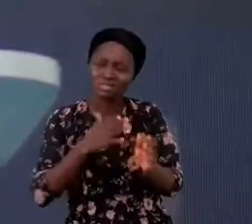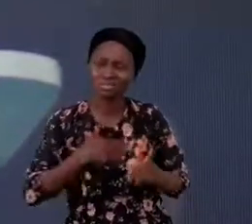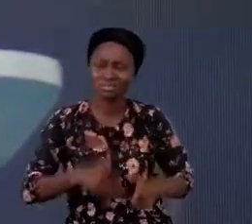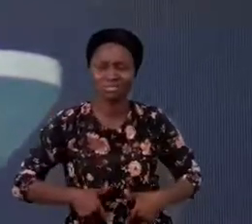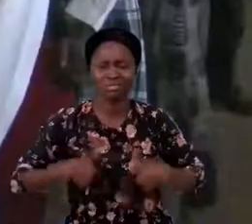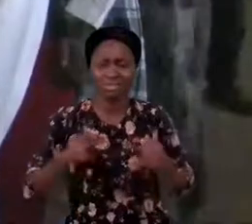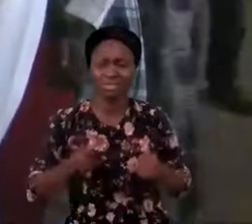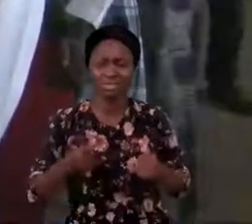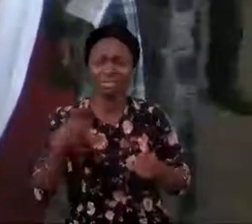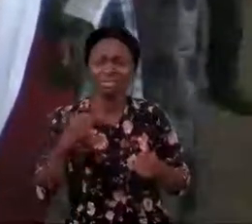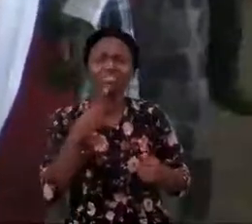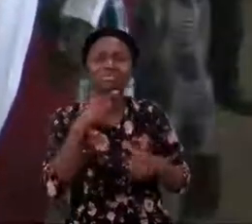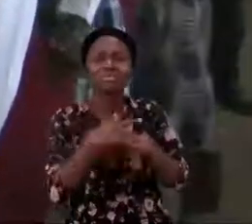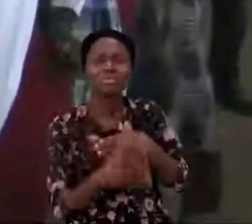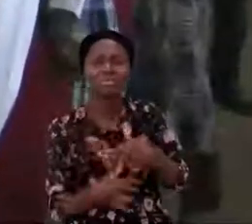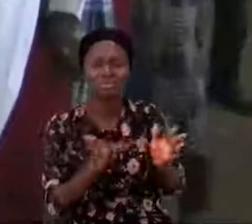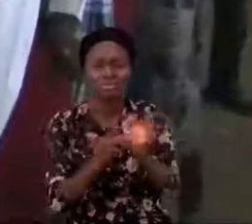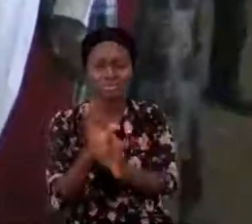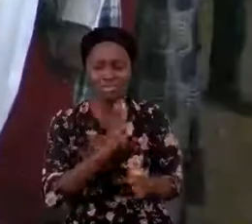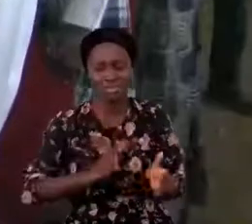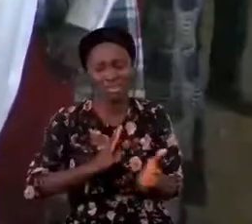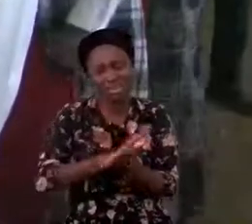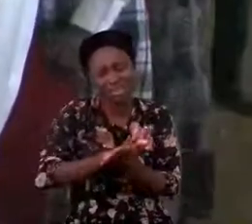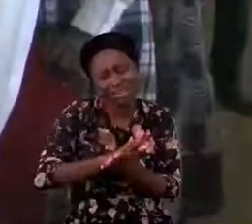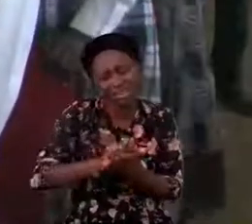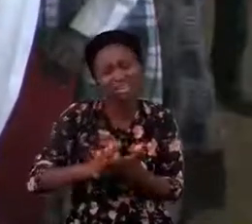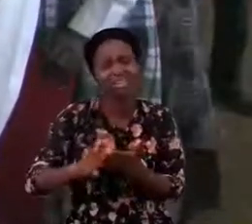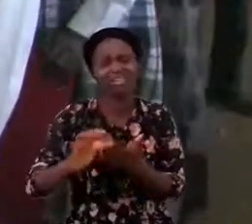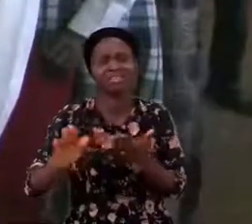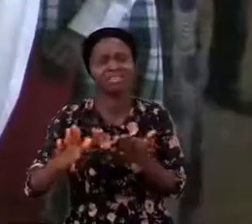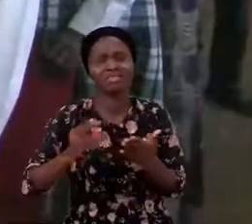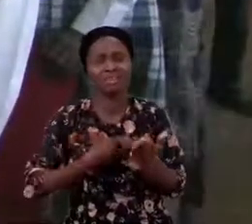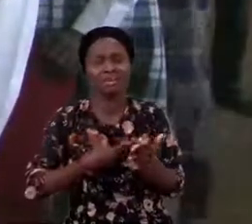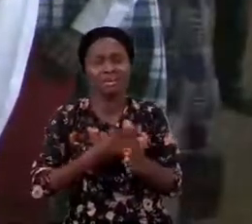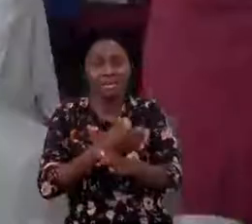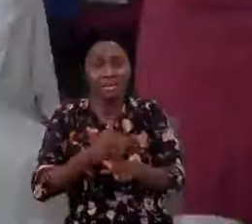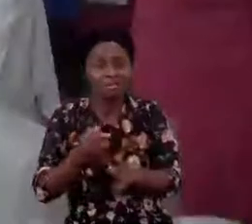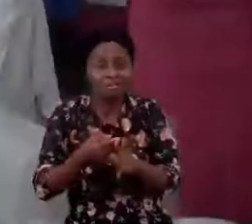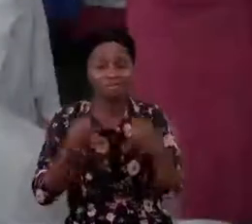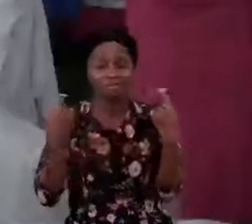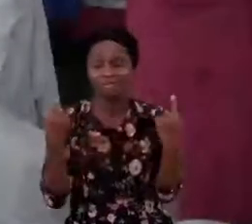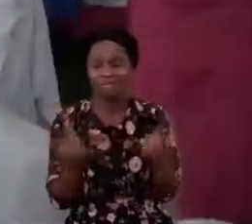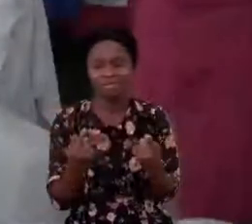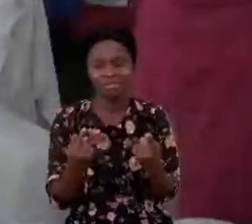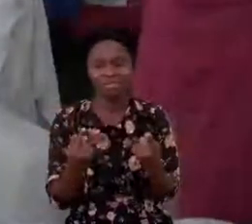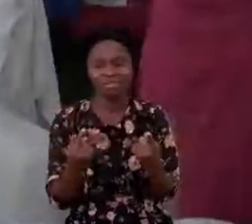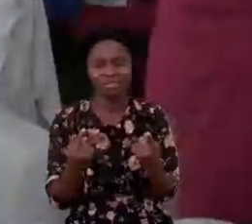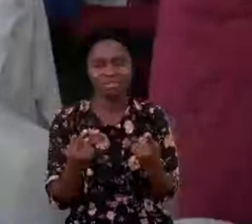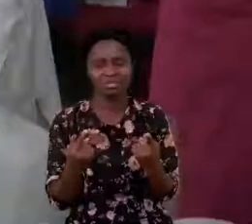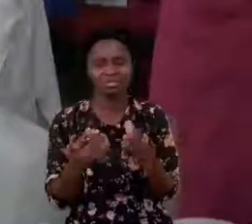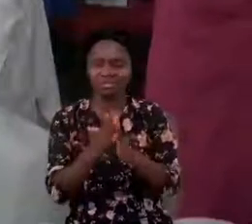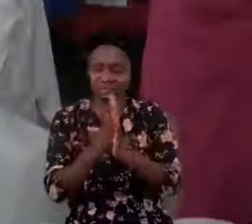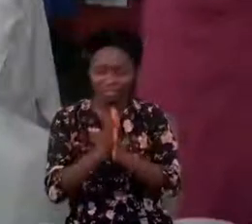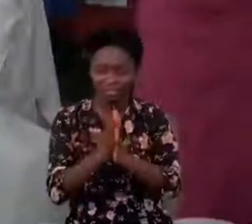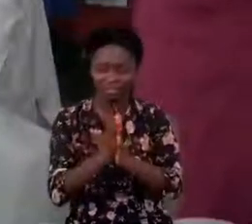de toute iniquité. Il te purifie même déjà. Comme tu crois, qu'il